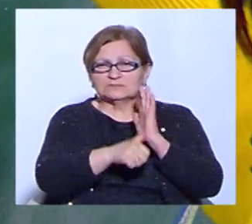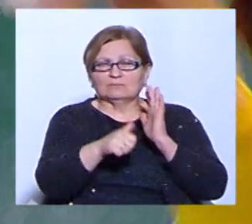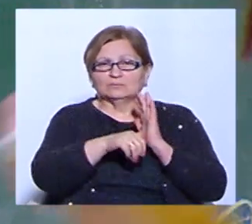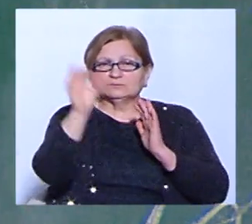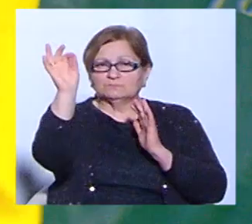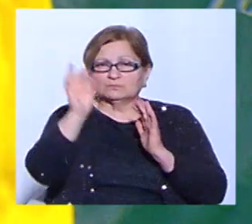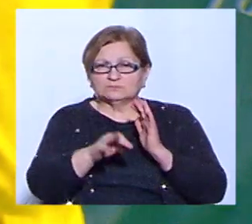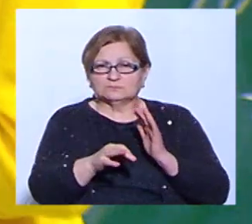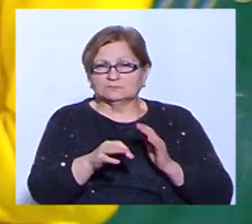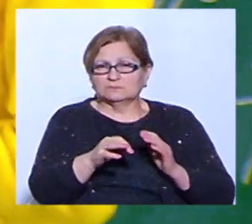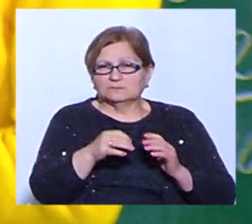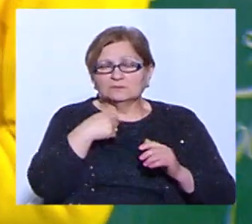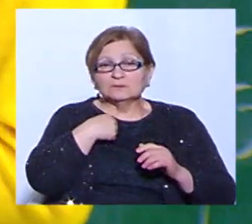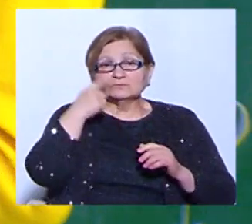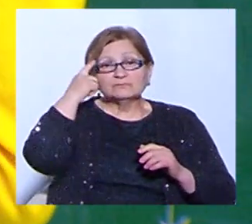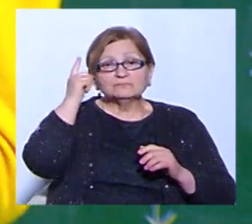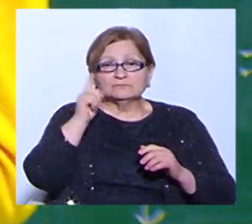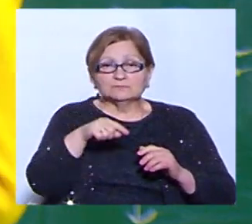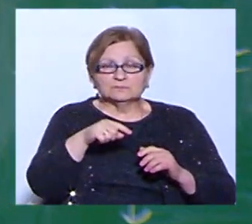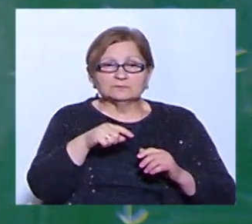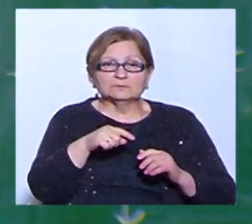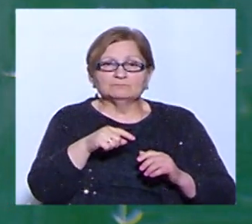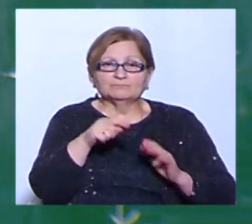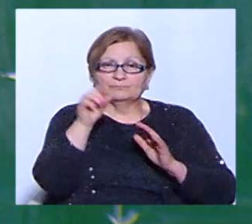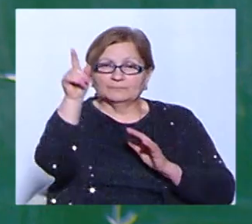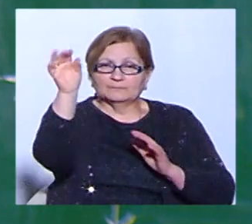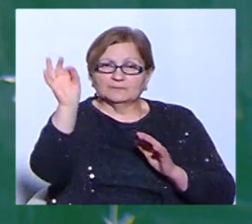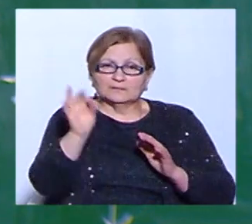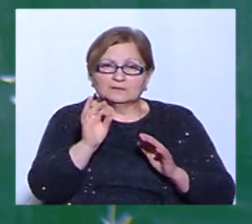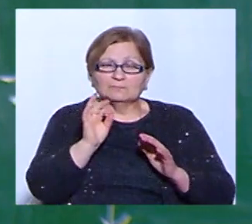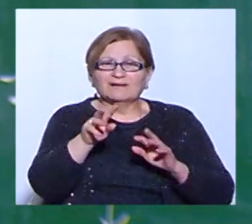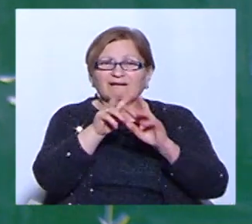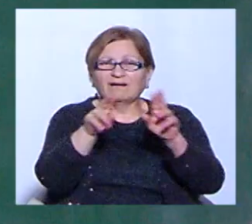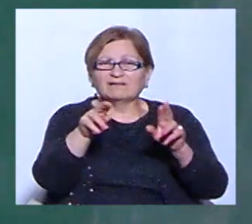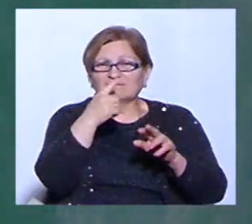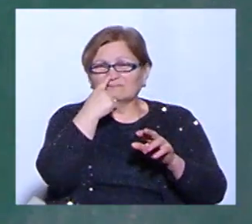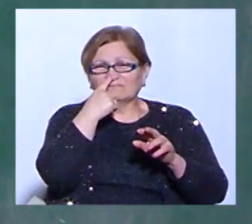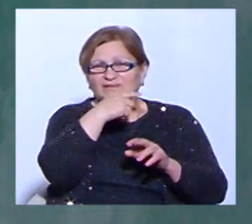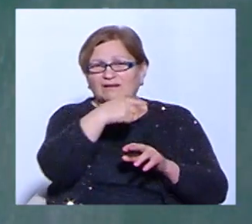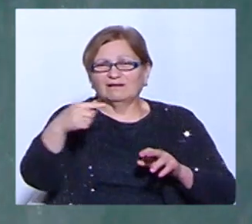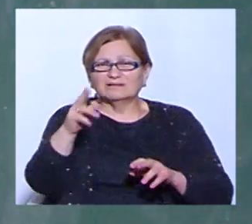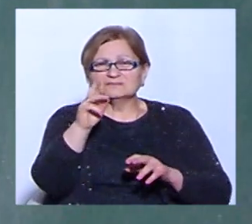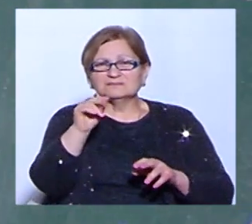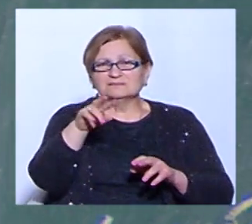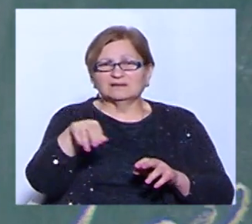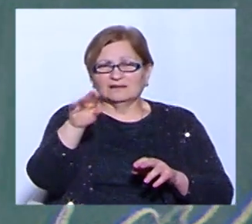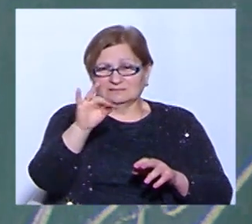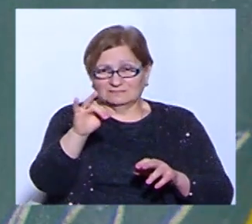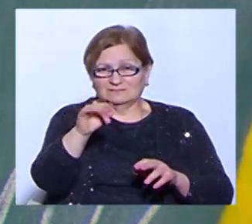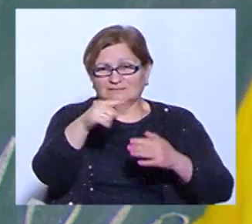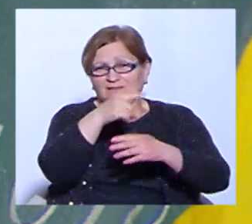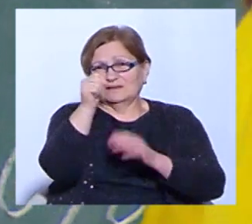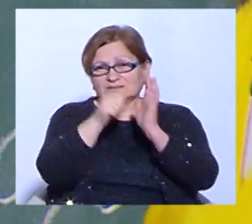60%. ესე იგი, ჩვენ უკვე ვიცით, მოდი გავიხსენოთ, რომ პროცენტი არის წილადი, რომელსაც ნიშნულში რა აქვს?